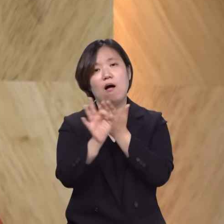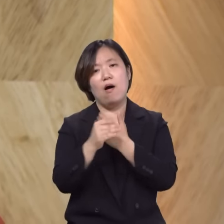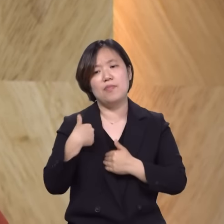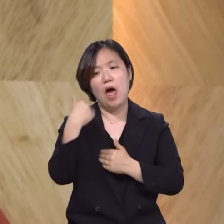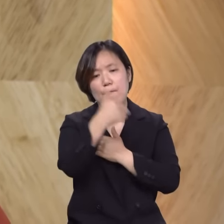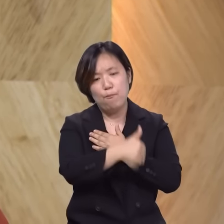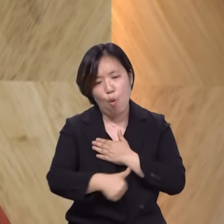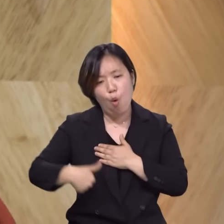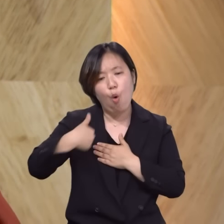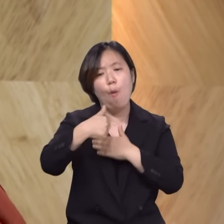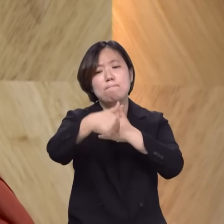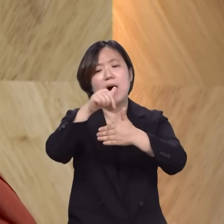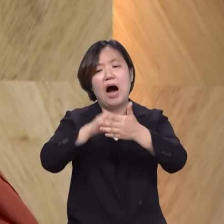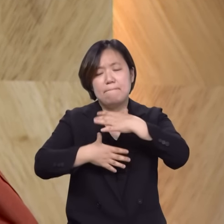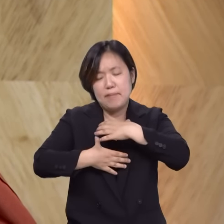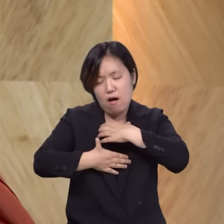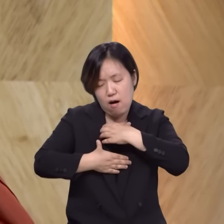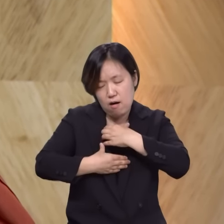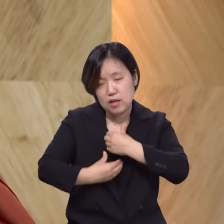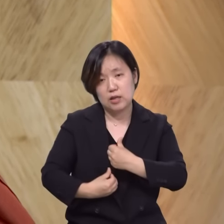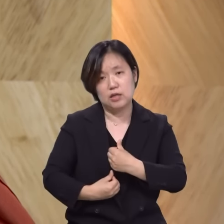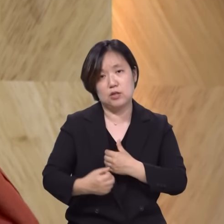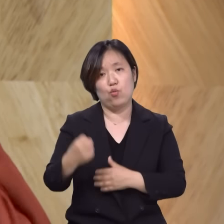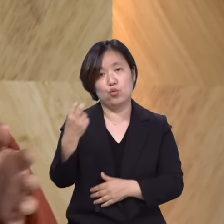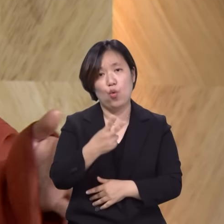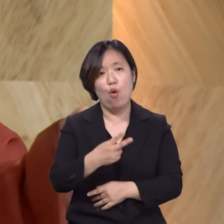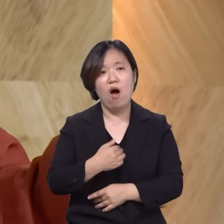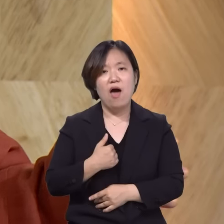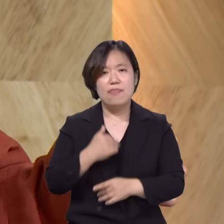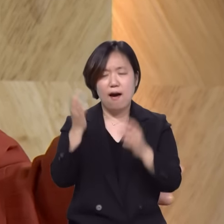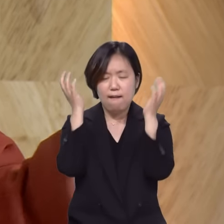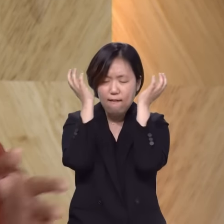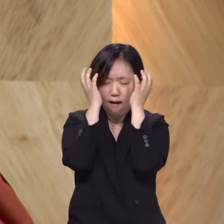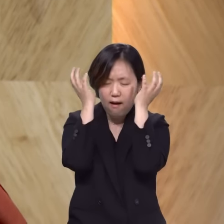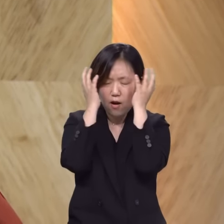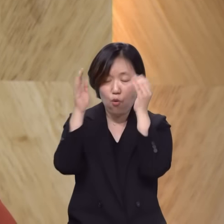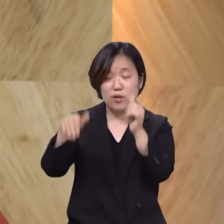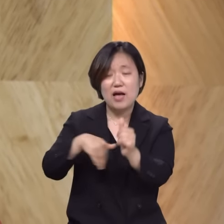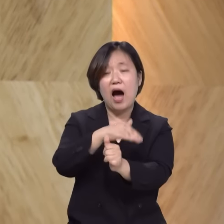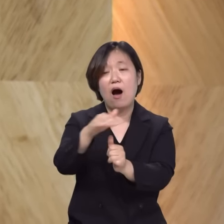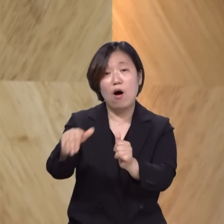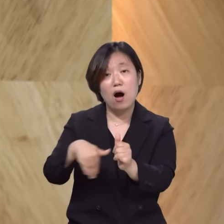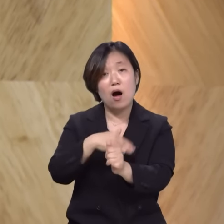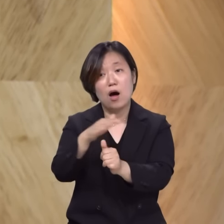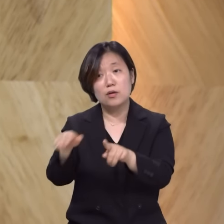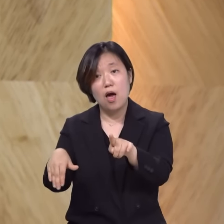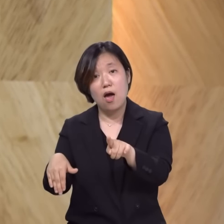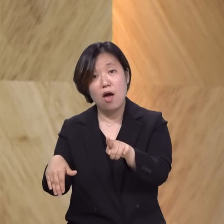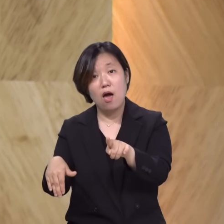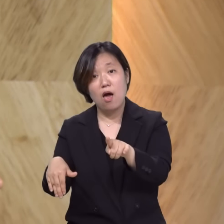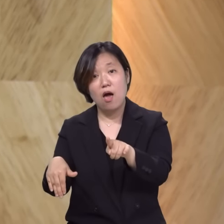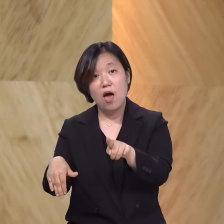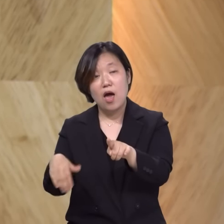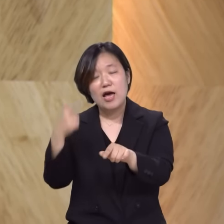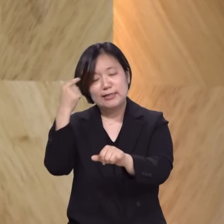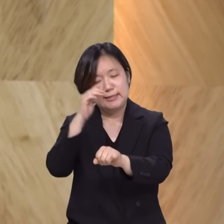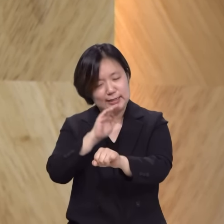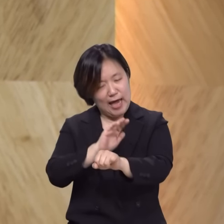또 심지어는 정말 힘들고 괴로웠던 그런 상황들을 너무 기적같이